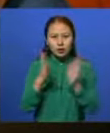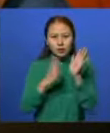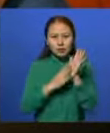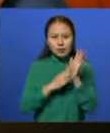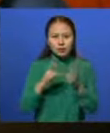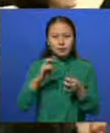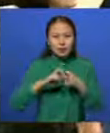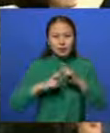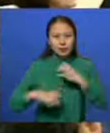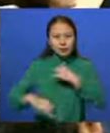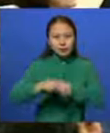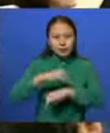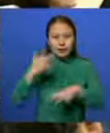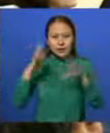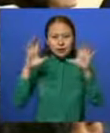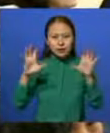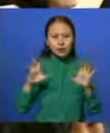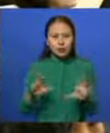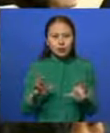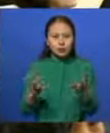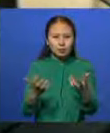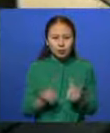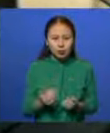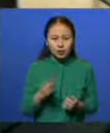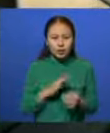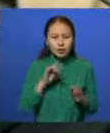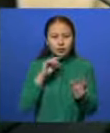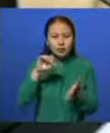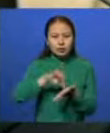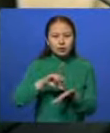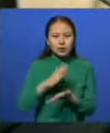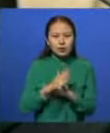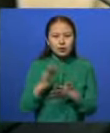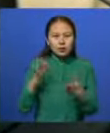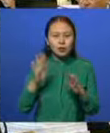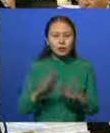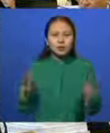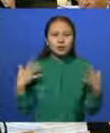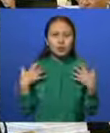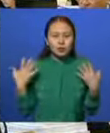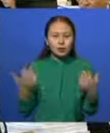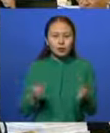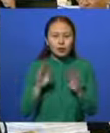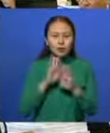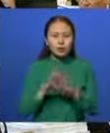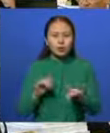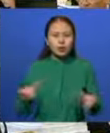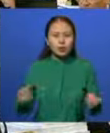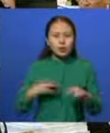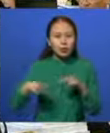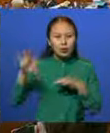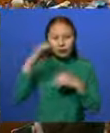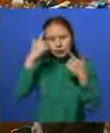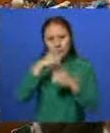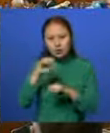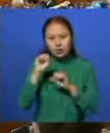9 мәселені қарап, 3 заң жобасын екінші оқылымда мақұлдады. Олардың арасында балалардың денсаулығы мен дамуына зардабын тигізетін ақпараттардан